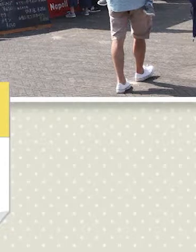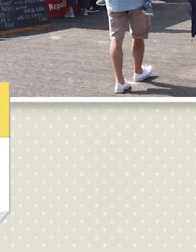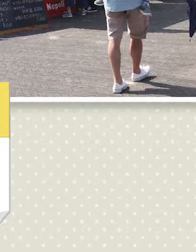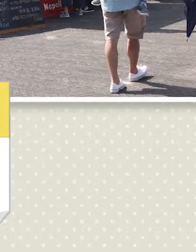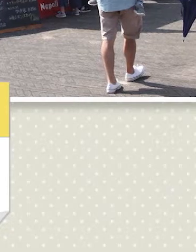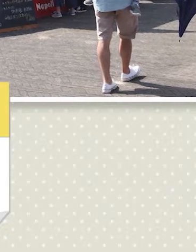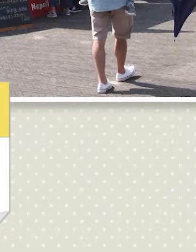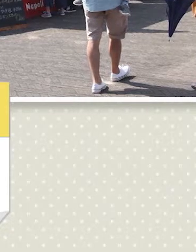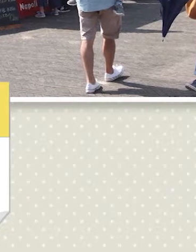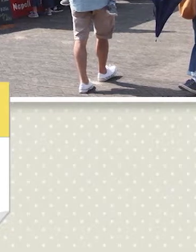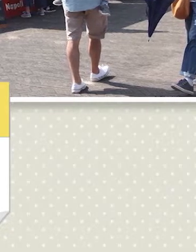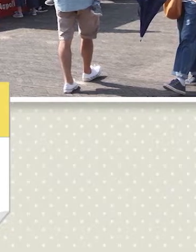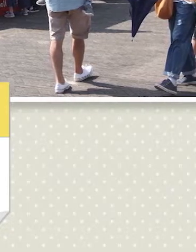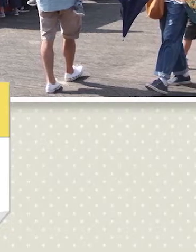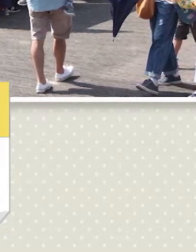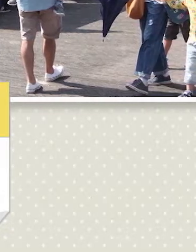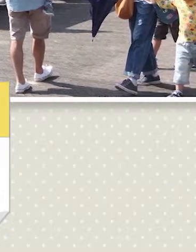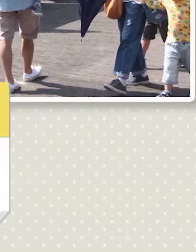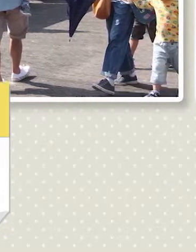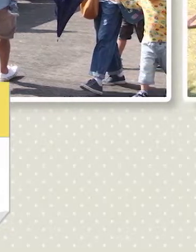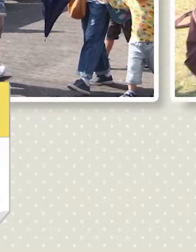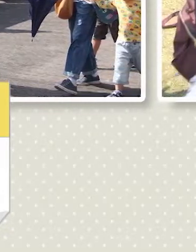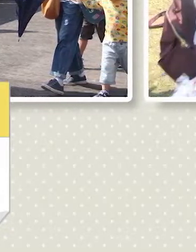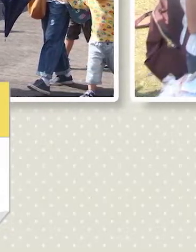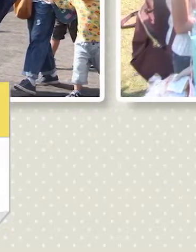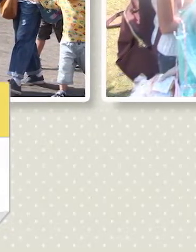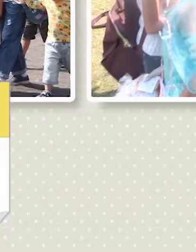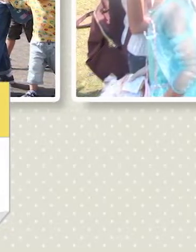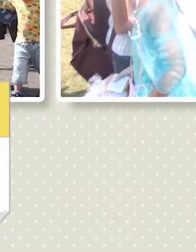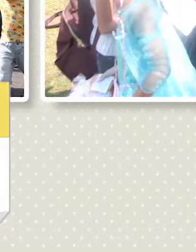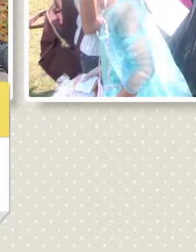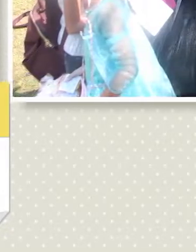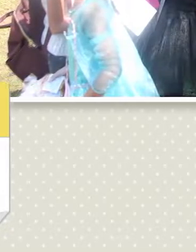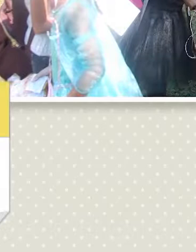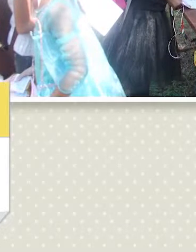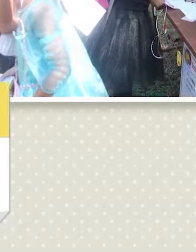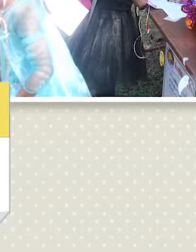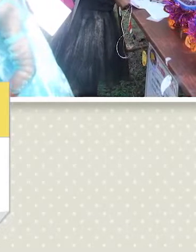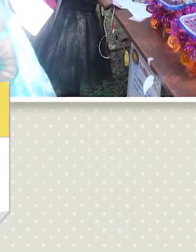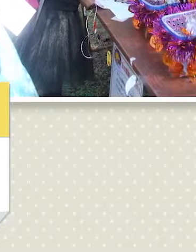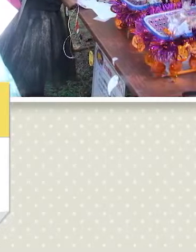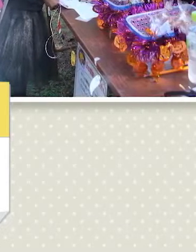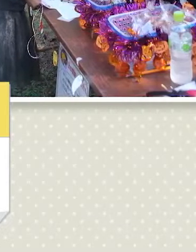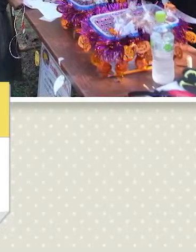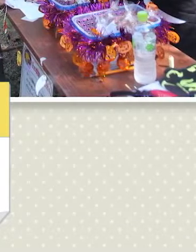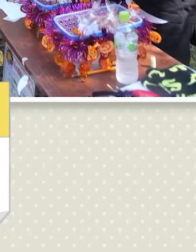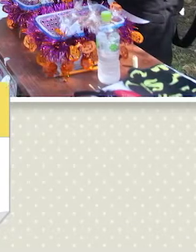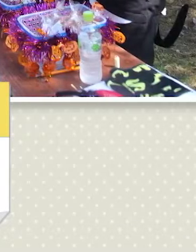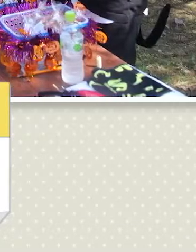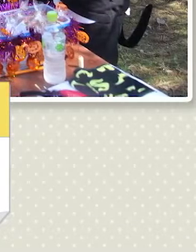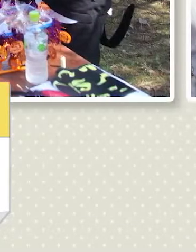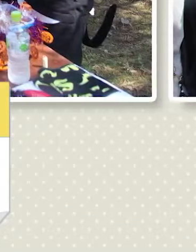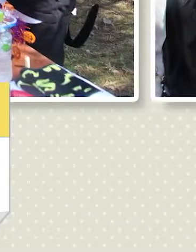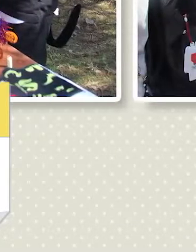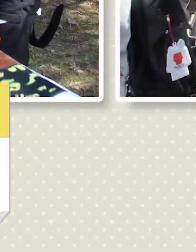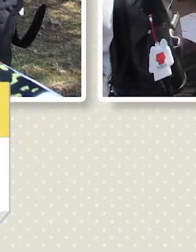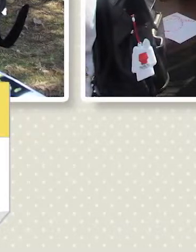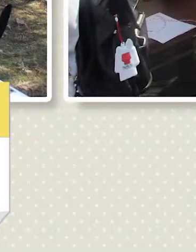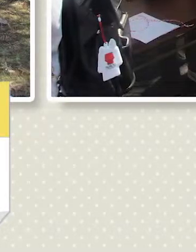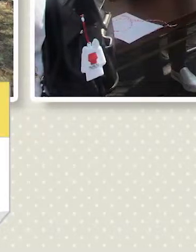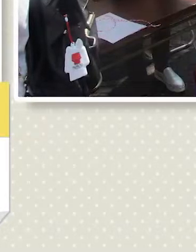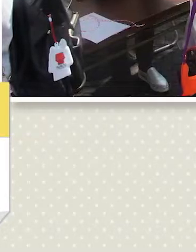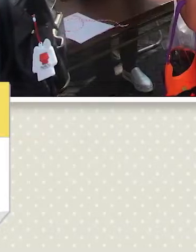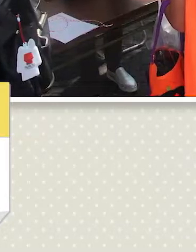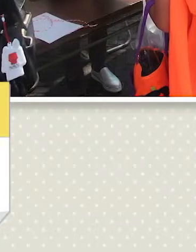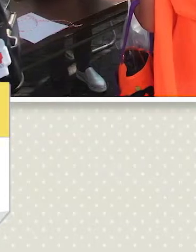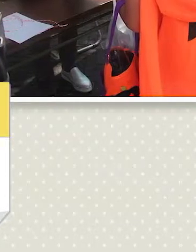ント情報。10月13日に和木町八ヶ峰総合公園バラ園でハッチーハロウィン in 八ヶ峰を開催。ハロウ